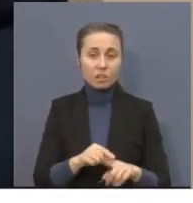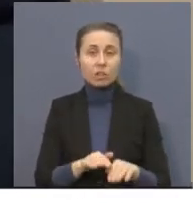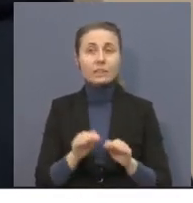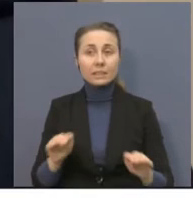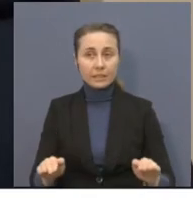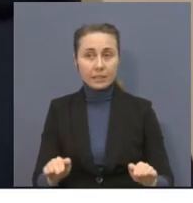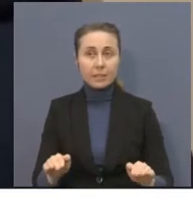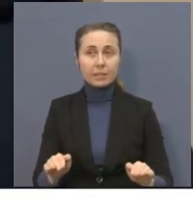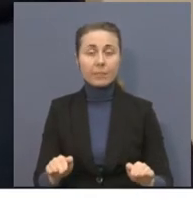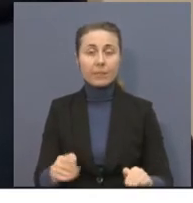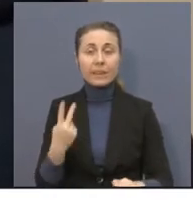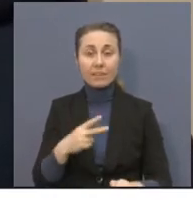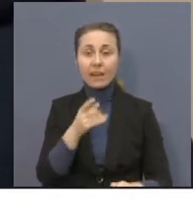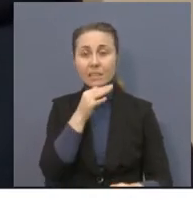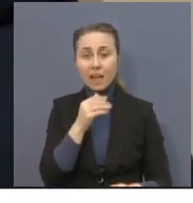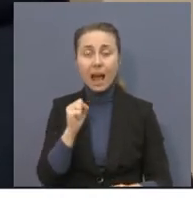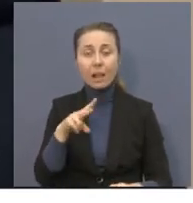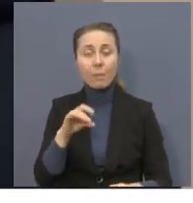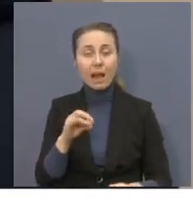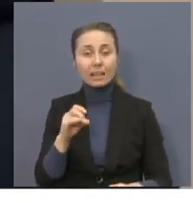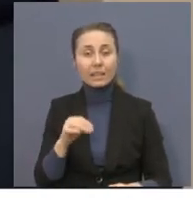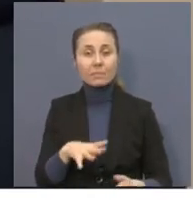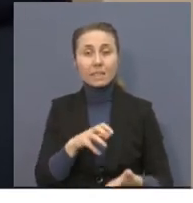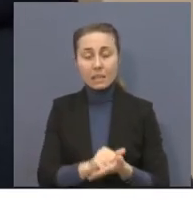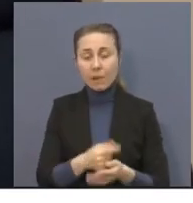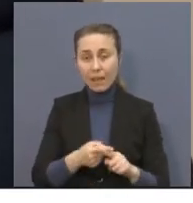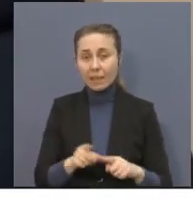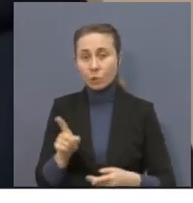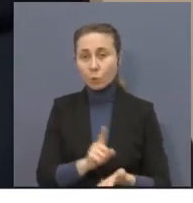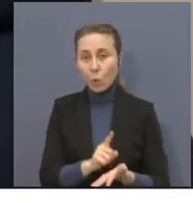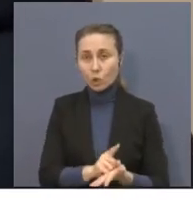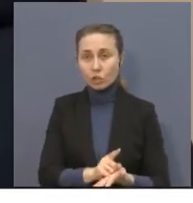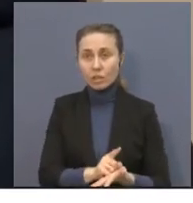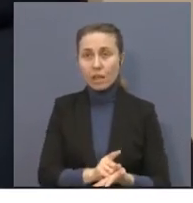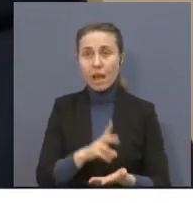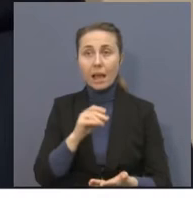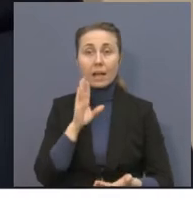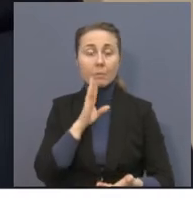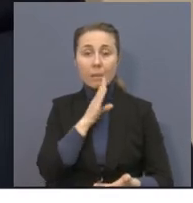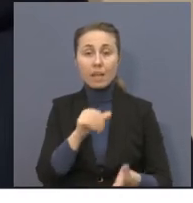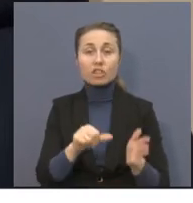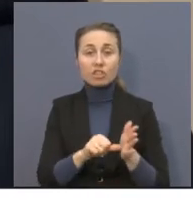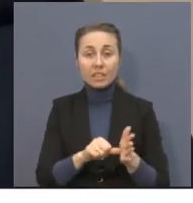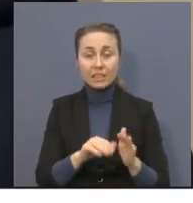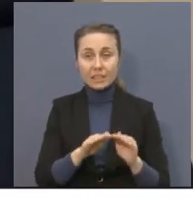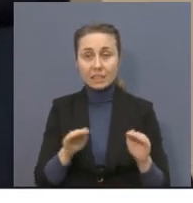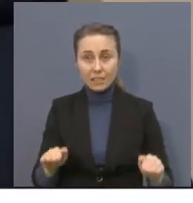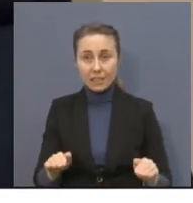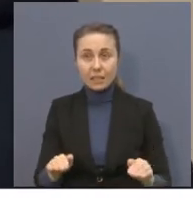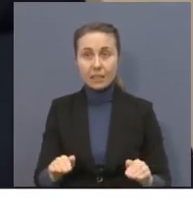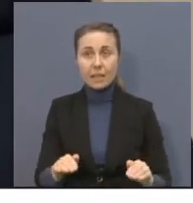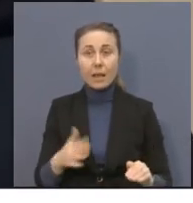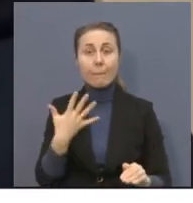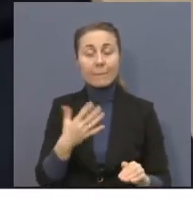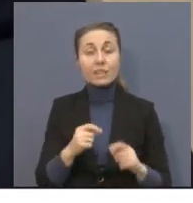детей. 20 лет Алма Кадырбаевна занимает данную должность, и как мама шестерых детей, в частности